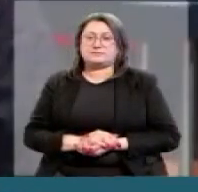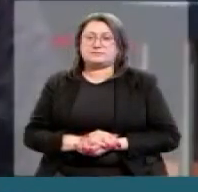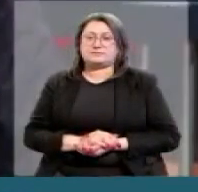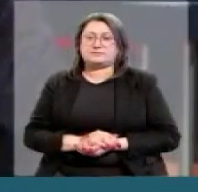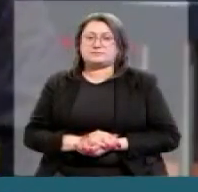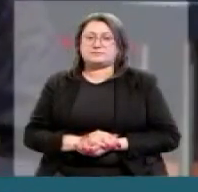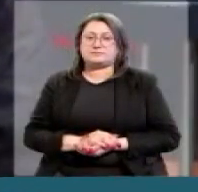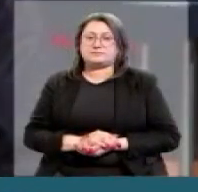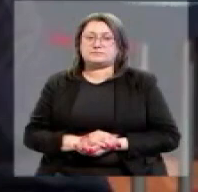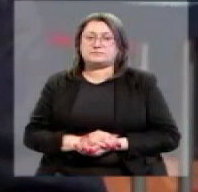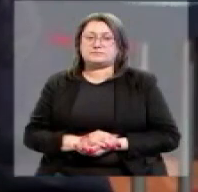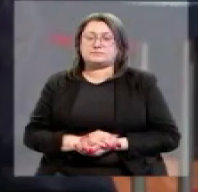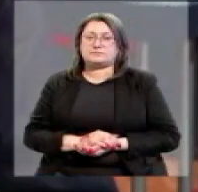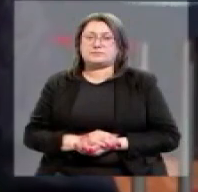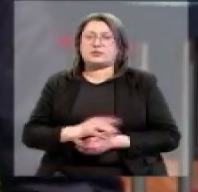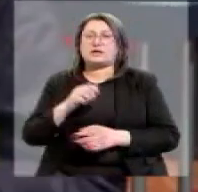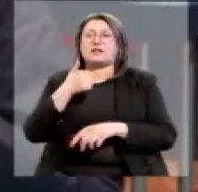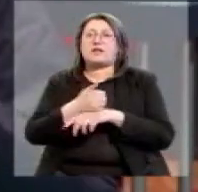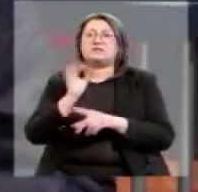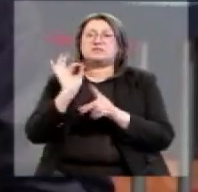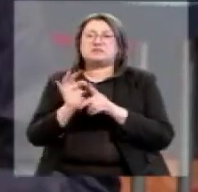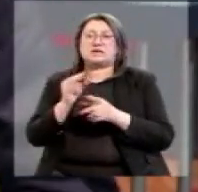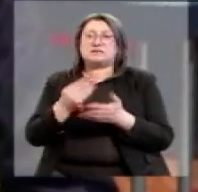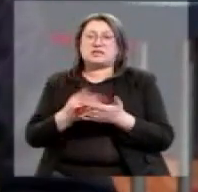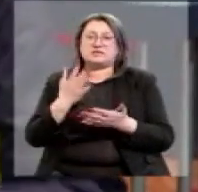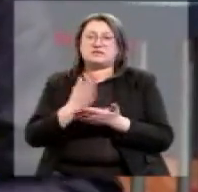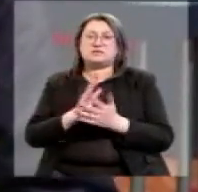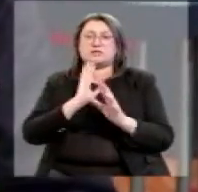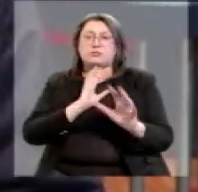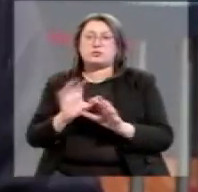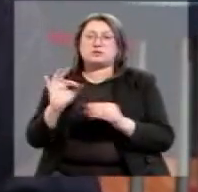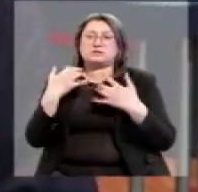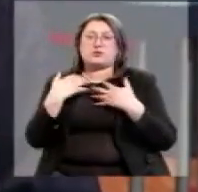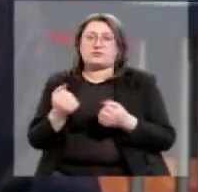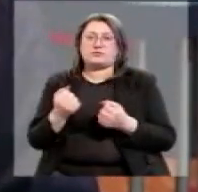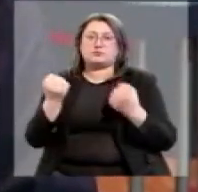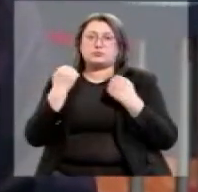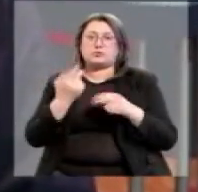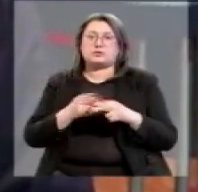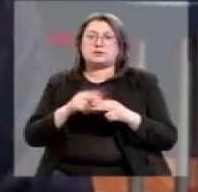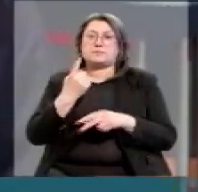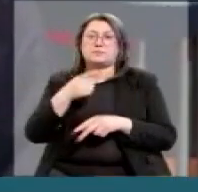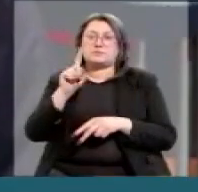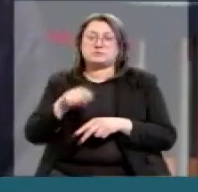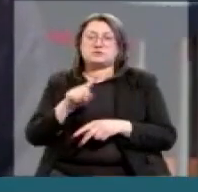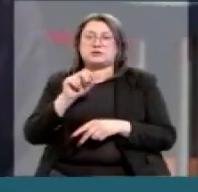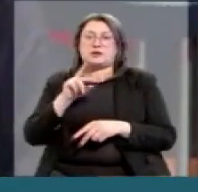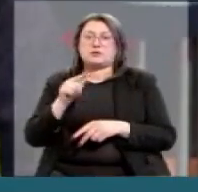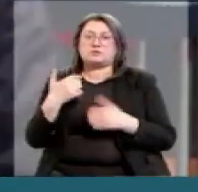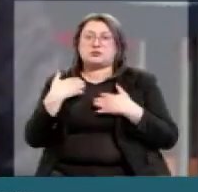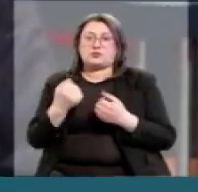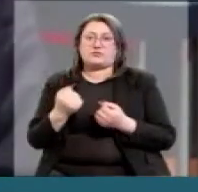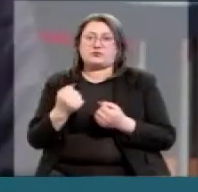Спорт ең бірінші денсаулықтың кепілі. Бізді жастарды спортқа бақтау